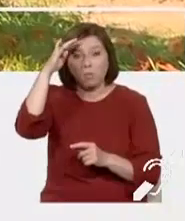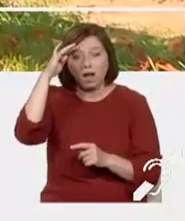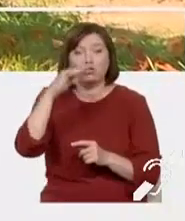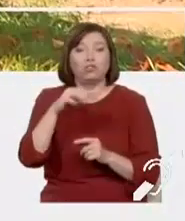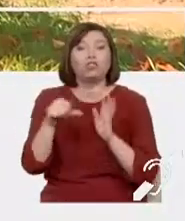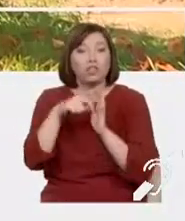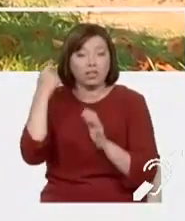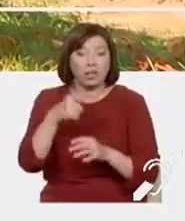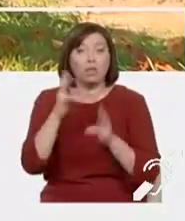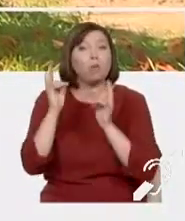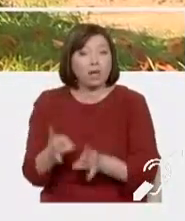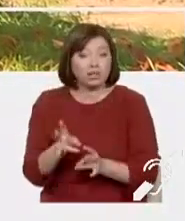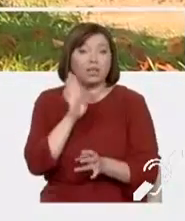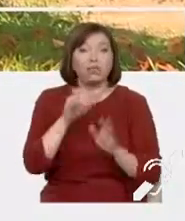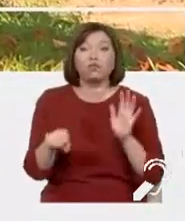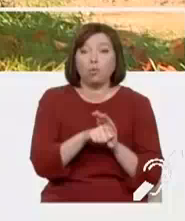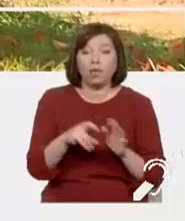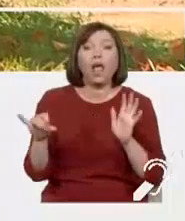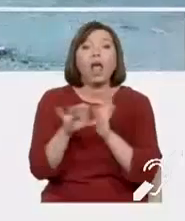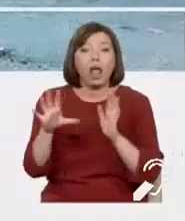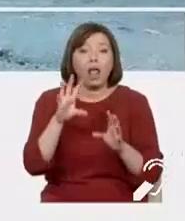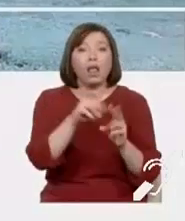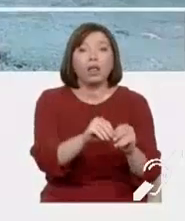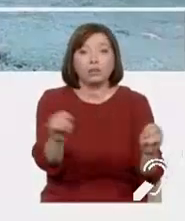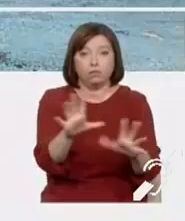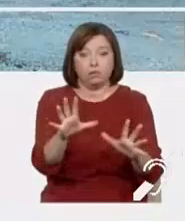6 ani a fost rănit după ce au fost electrocutați în timp ce se